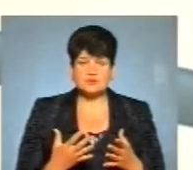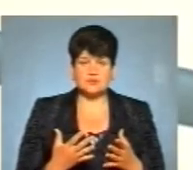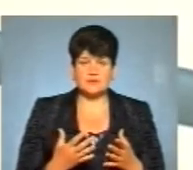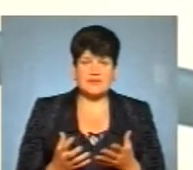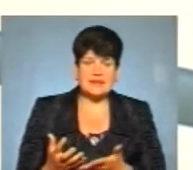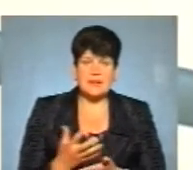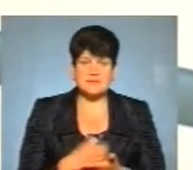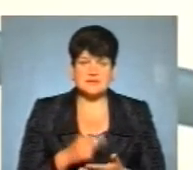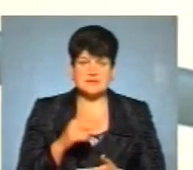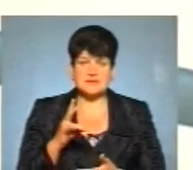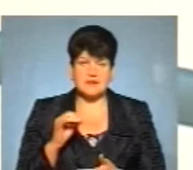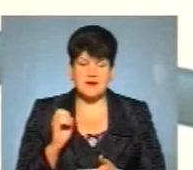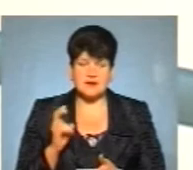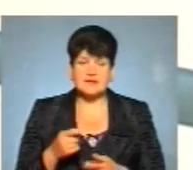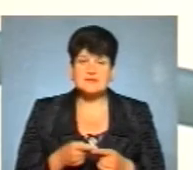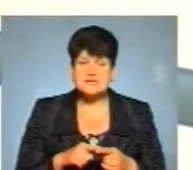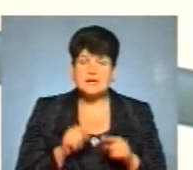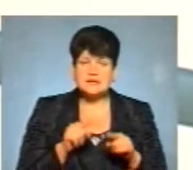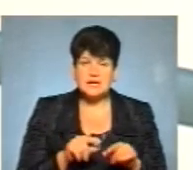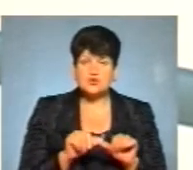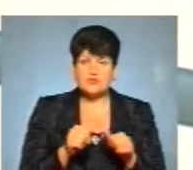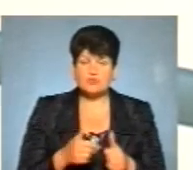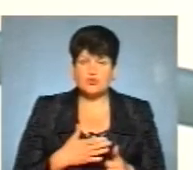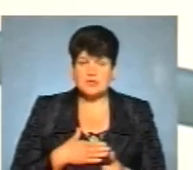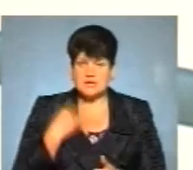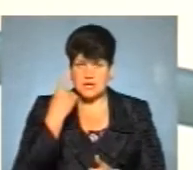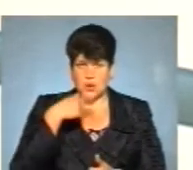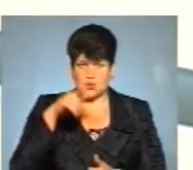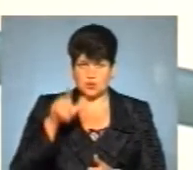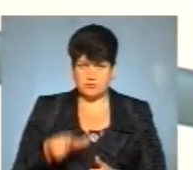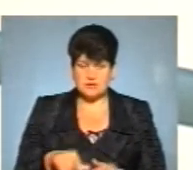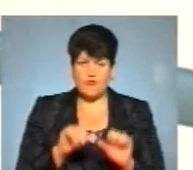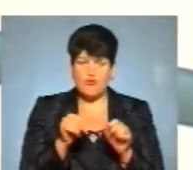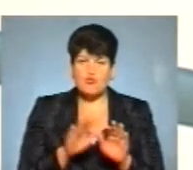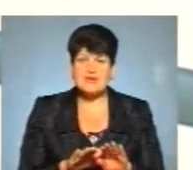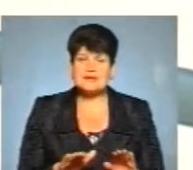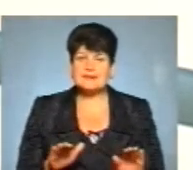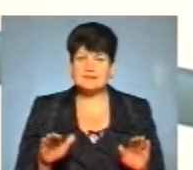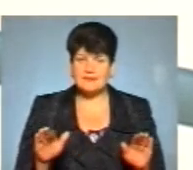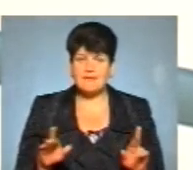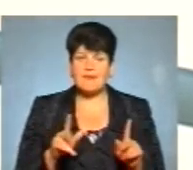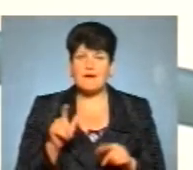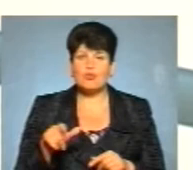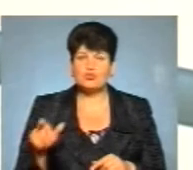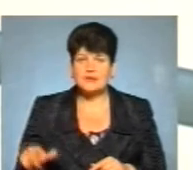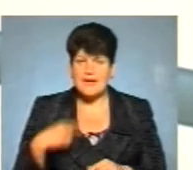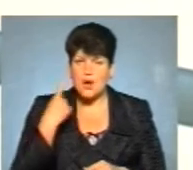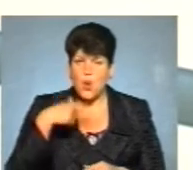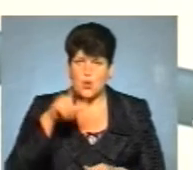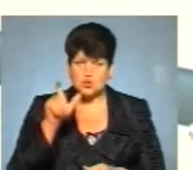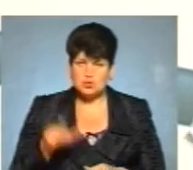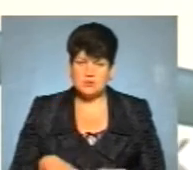знаків. Це є те, що формує нас як особистості, те, що формує дітей як людей, як особистості,